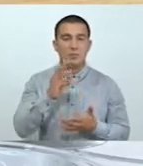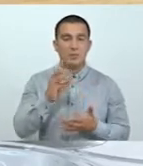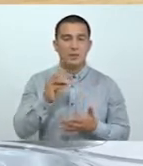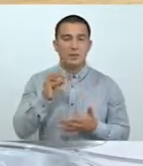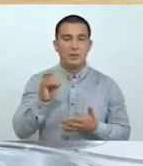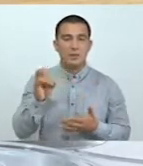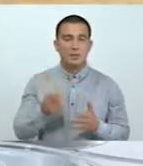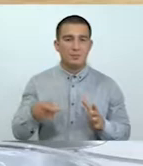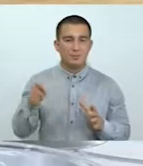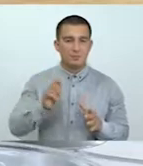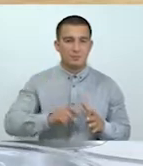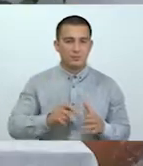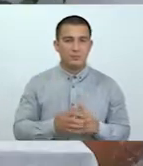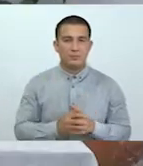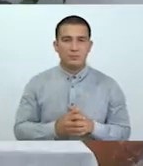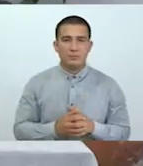solib,